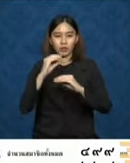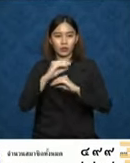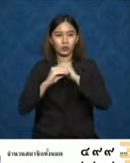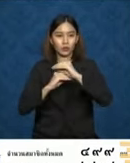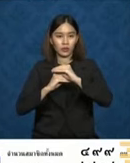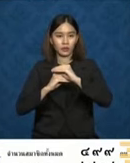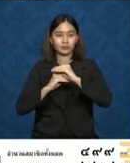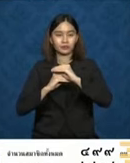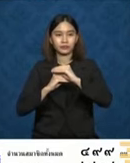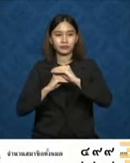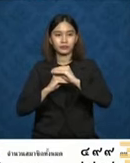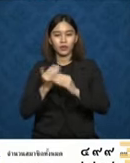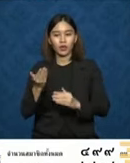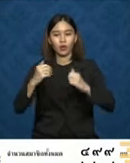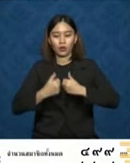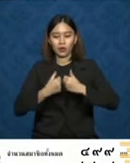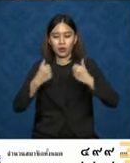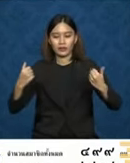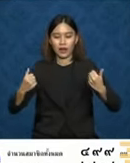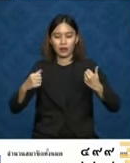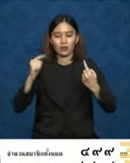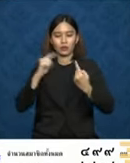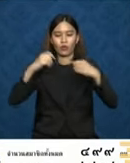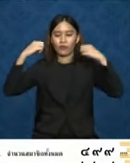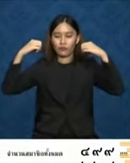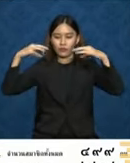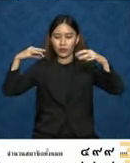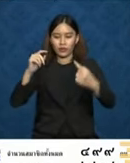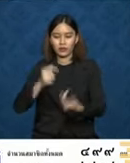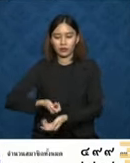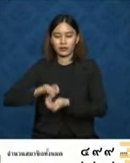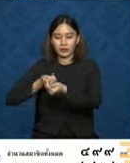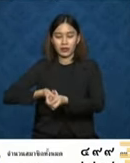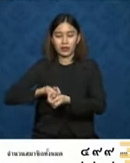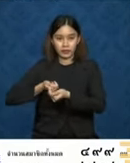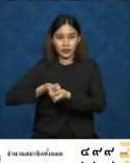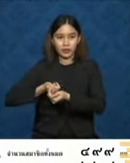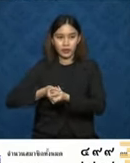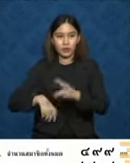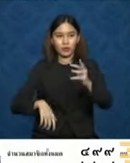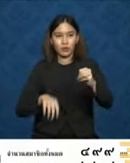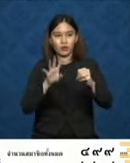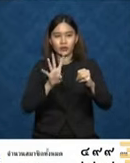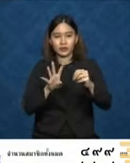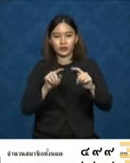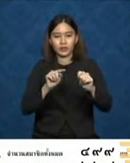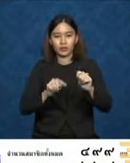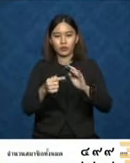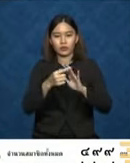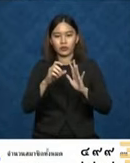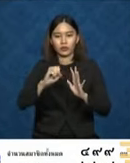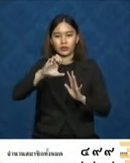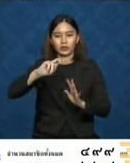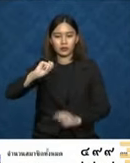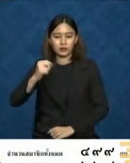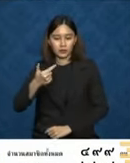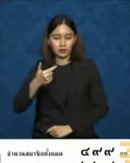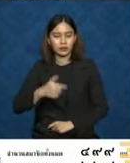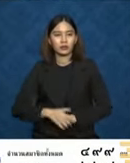การขอขยายเขตไฟฟ้าเพื่อการเกษตรของพี่น้องบ้านเหล่ายาวหมู่ 4ตำบลเสริมกลางอำเภอ